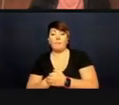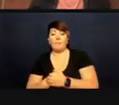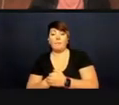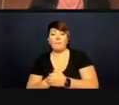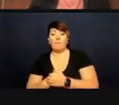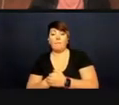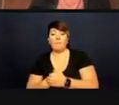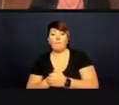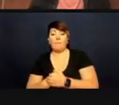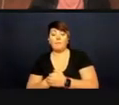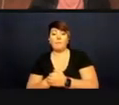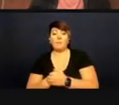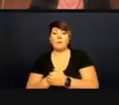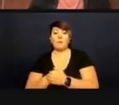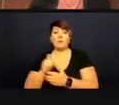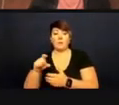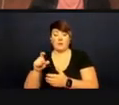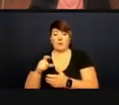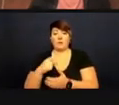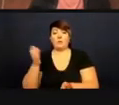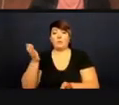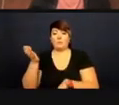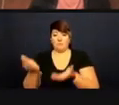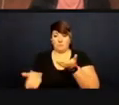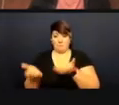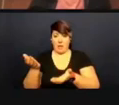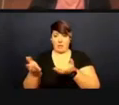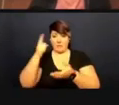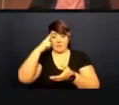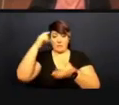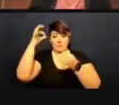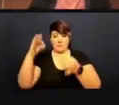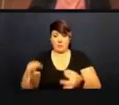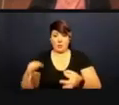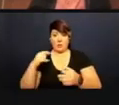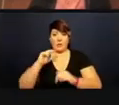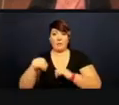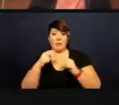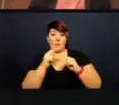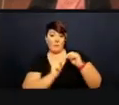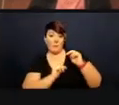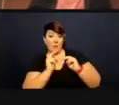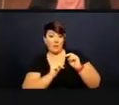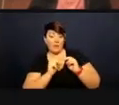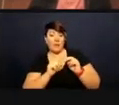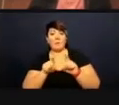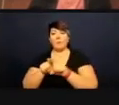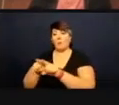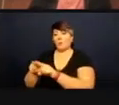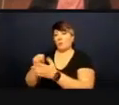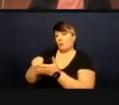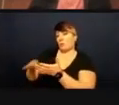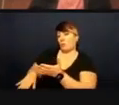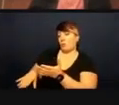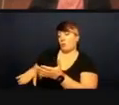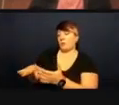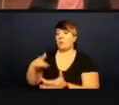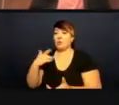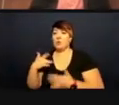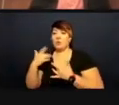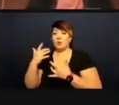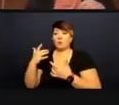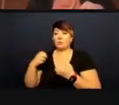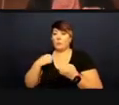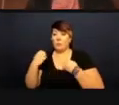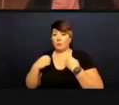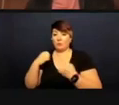Uwezo wetu unaongezeka kwa wanafunzi wanaongezeka kwa kasi, na kwa hivyo lazima